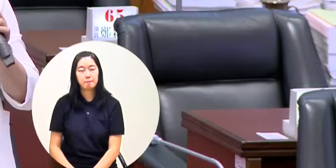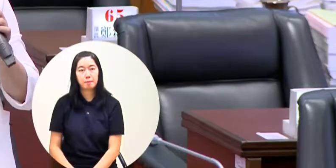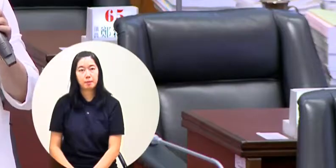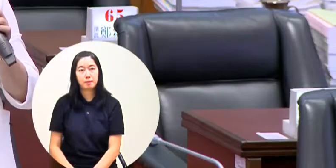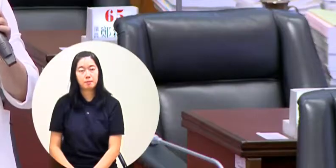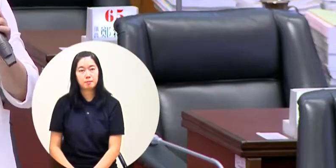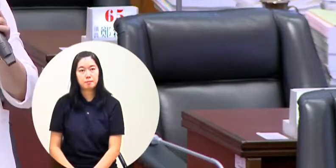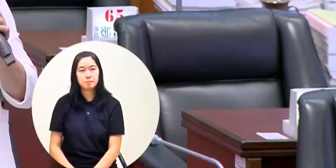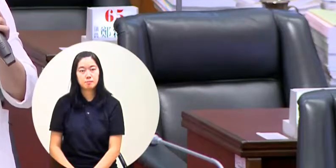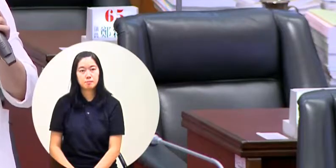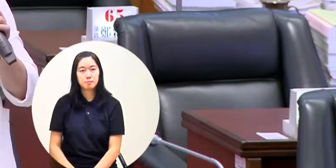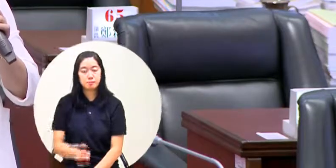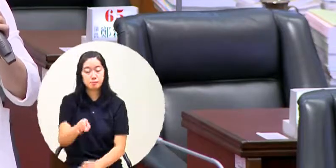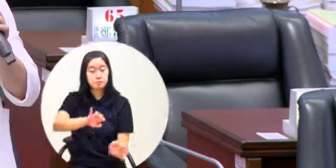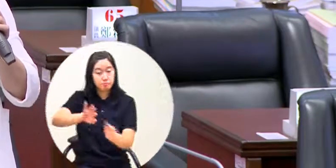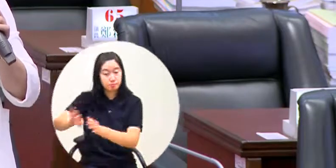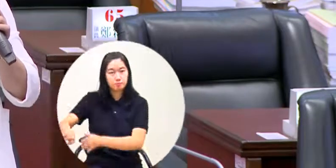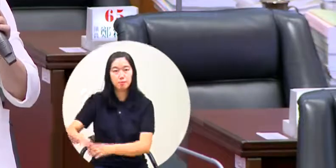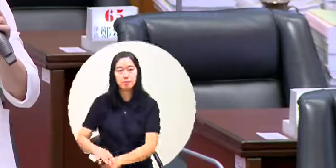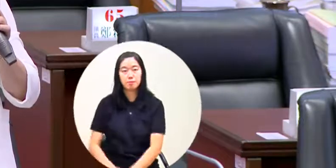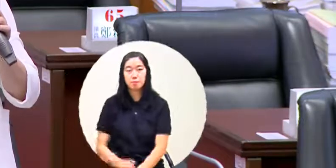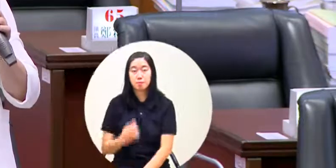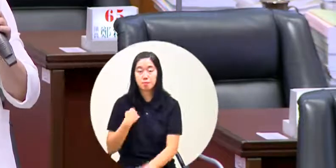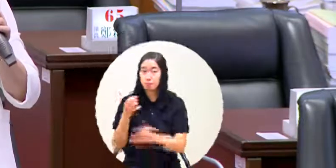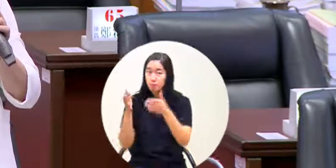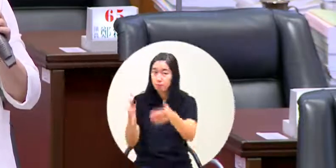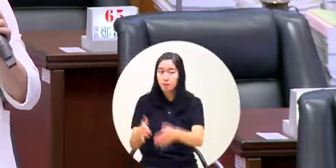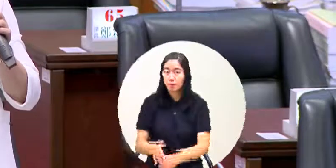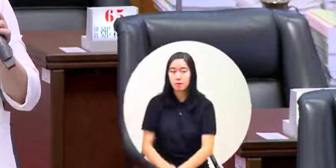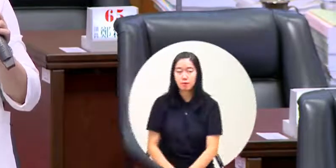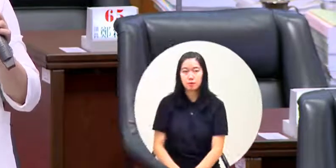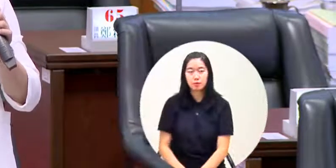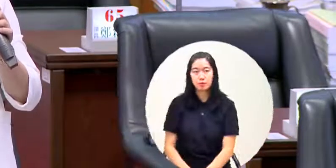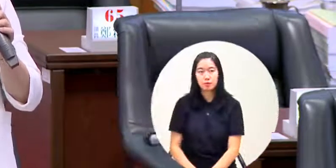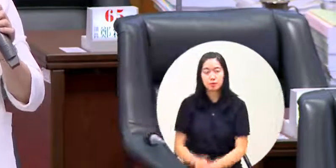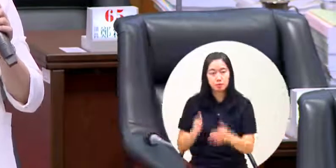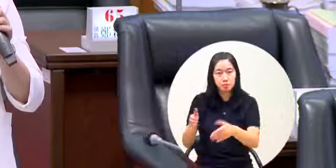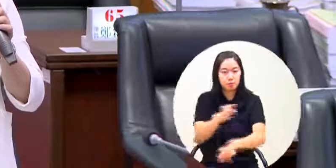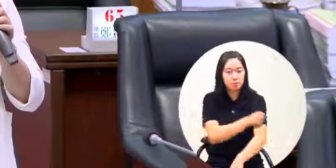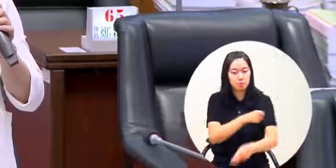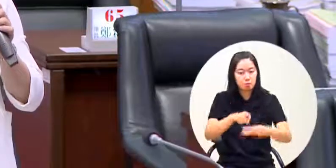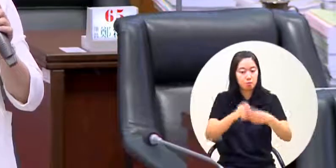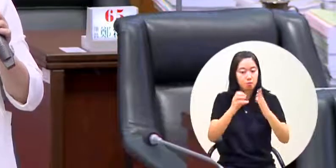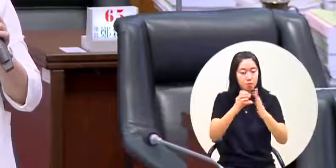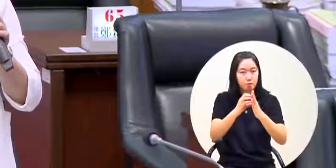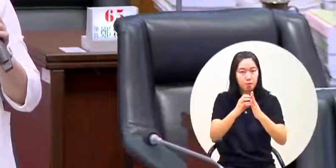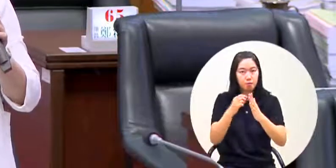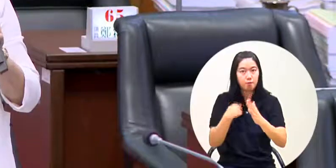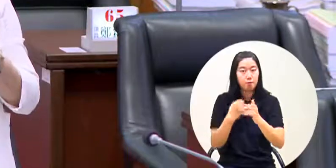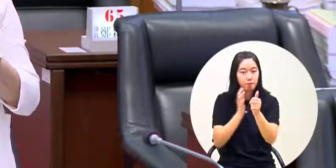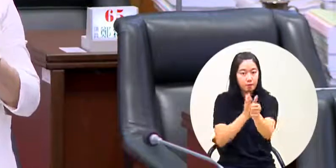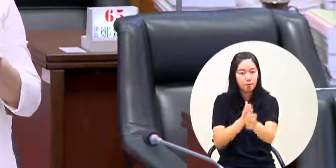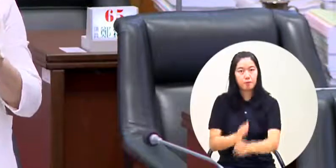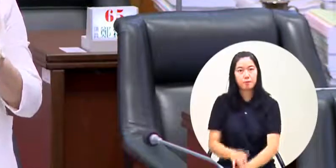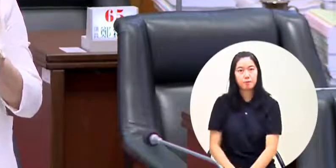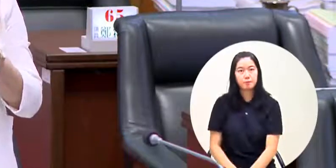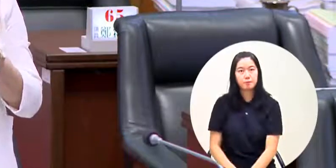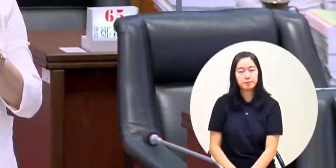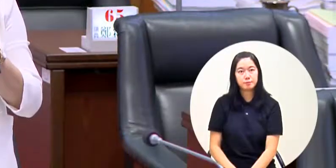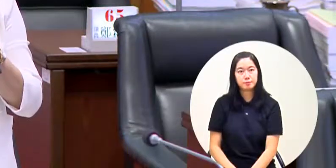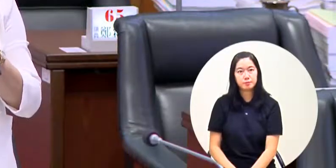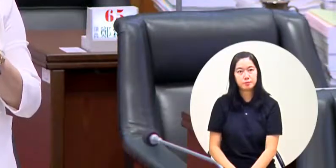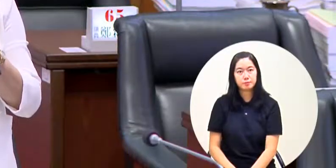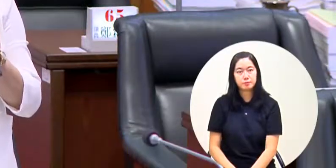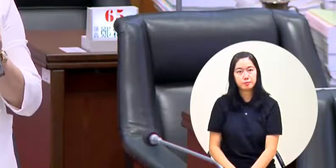但另外，本席在针对我们的哦劳工局哦，因为我看我们的劳工